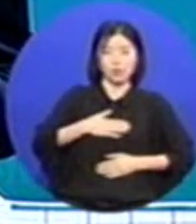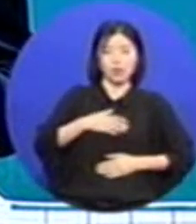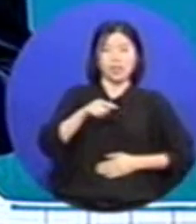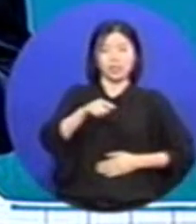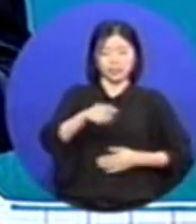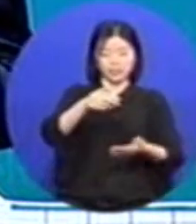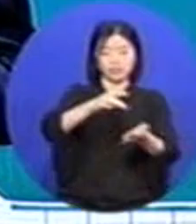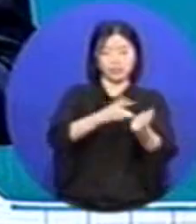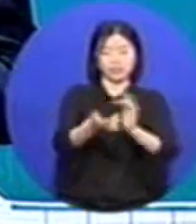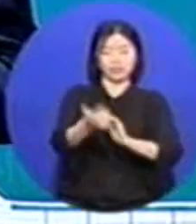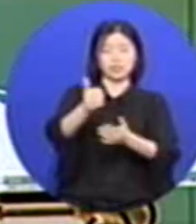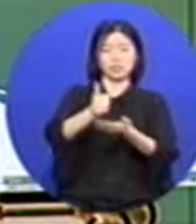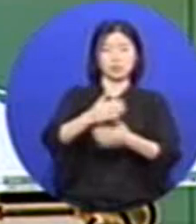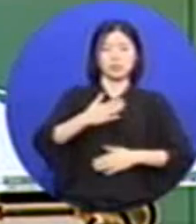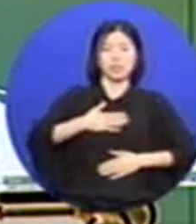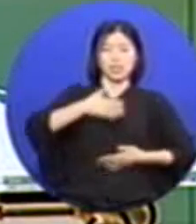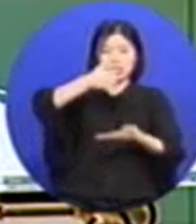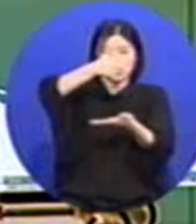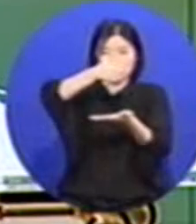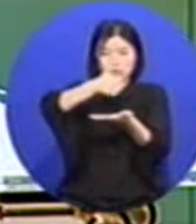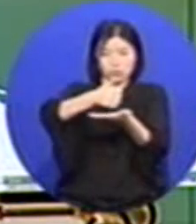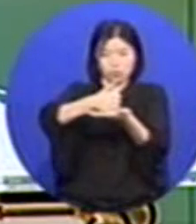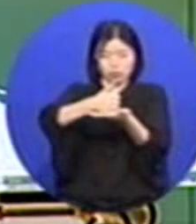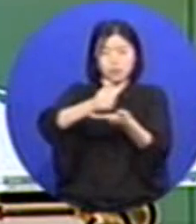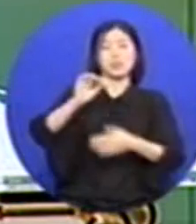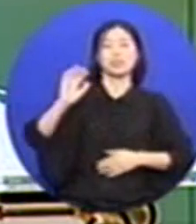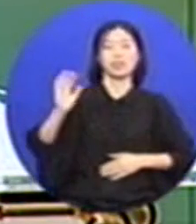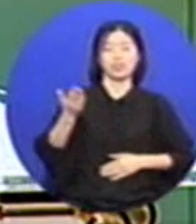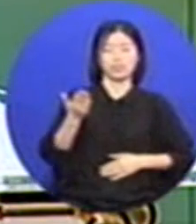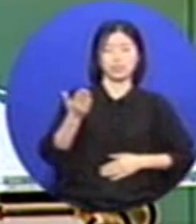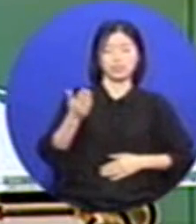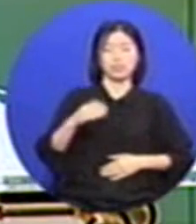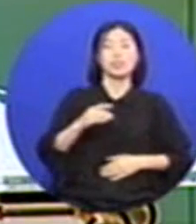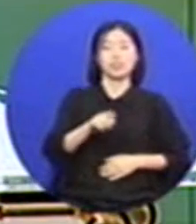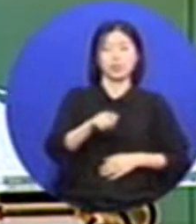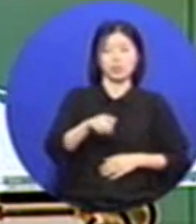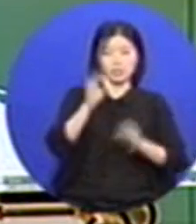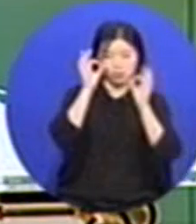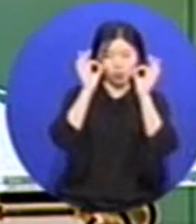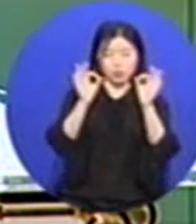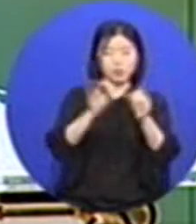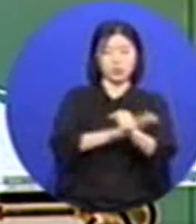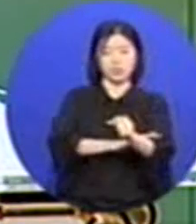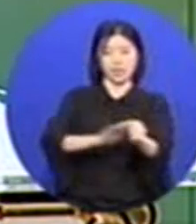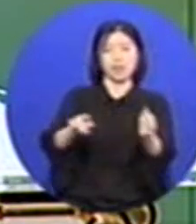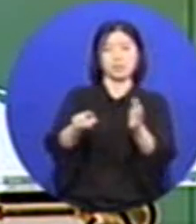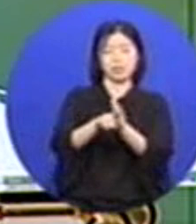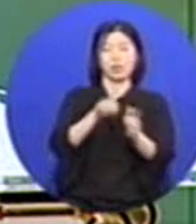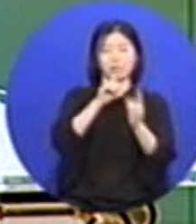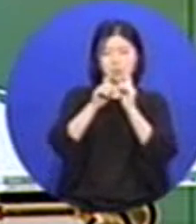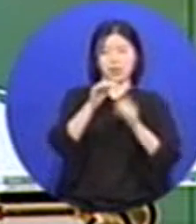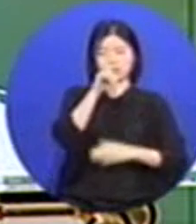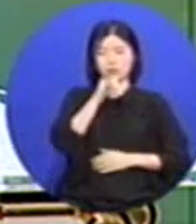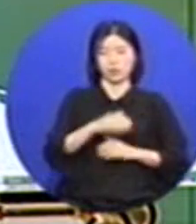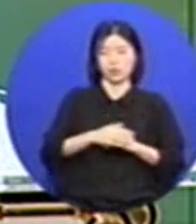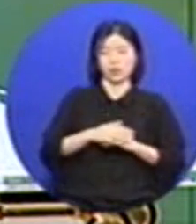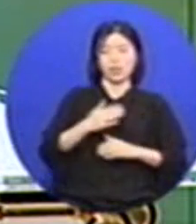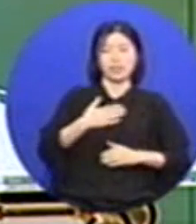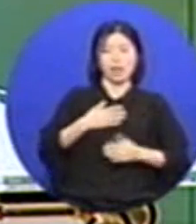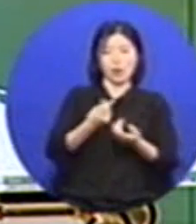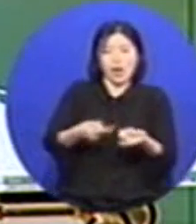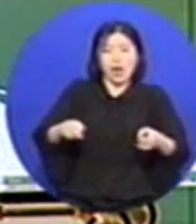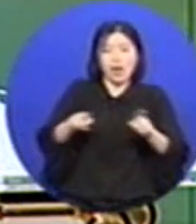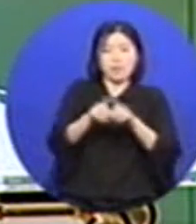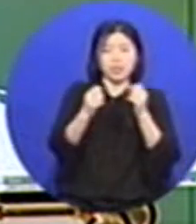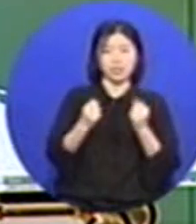예수님이 내 주님이 되어 지시는 것을 예수 잘 믿는 다고 하는 거예요 예수님이 정말 나와 함께 계시는 것을